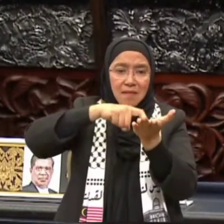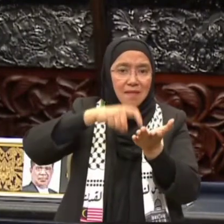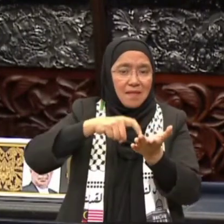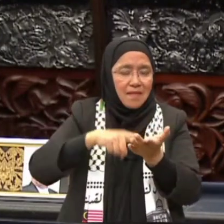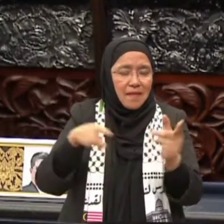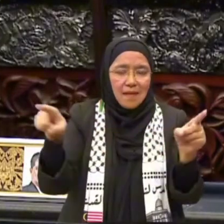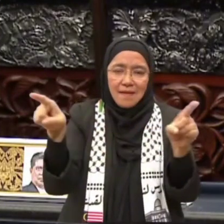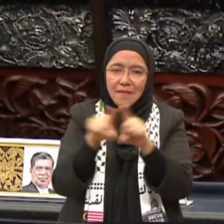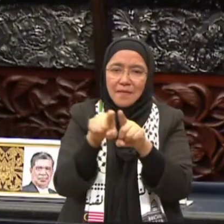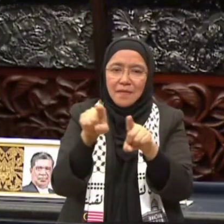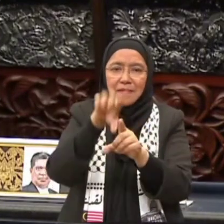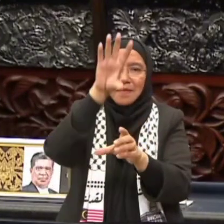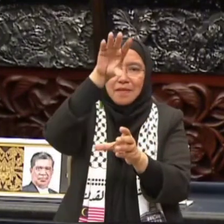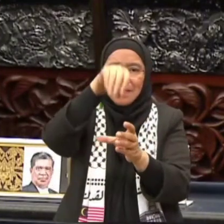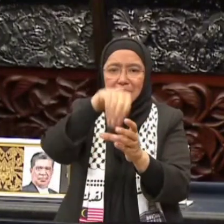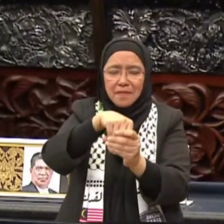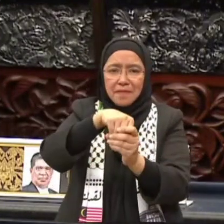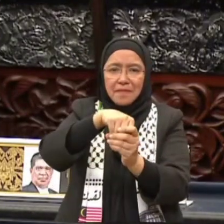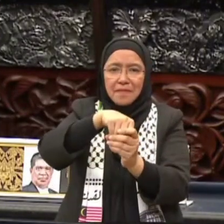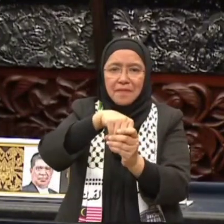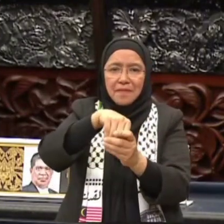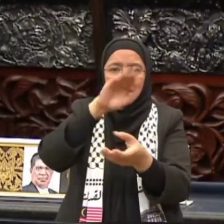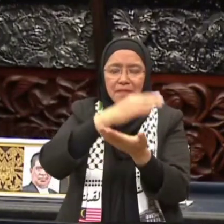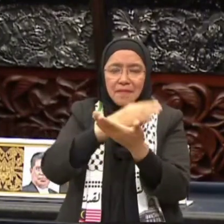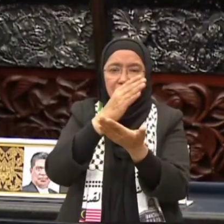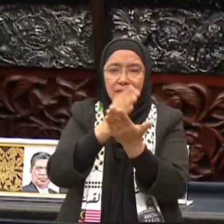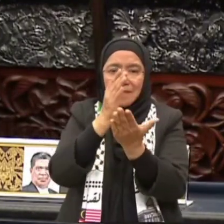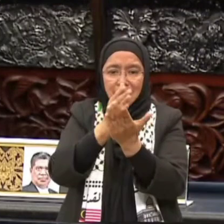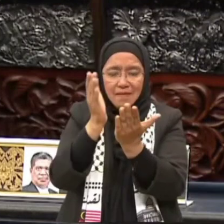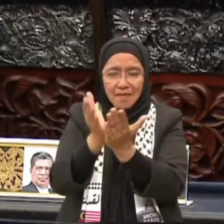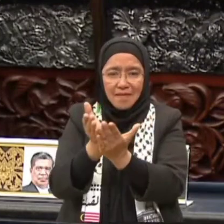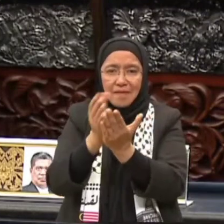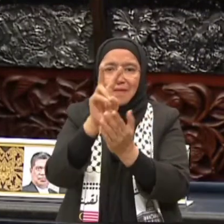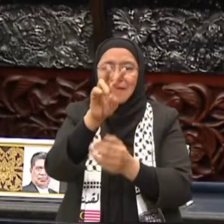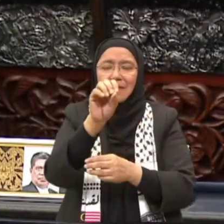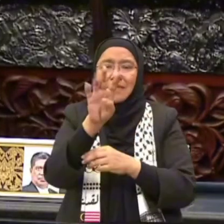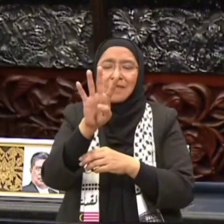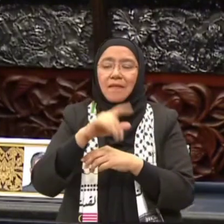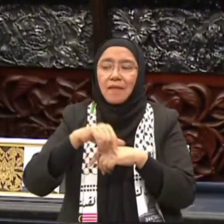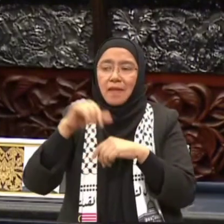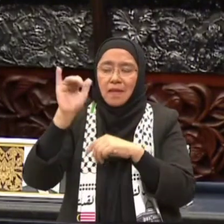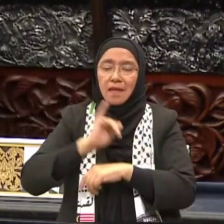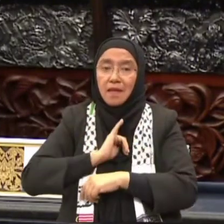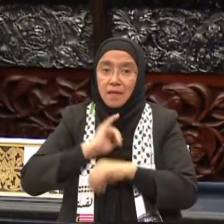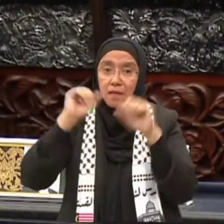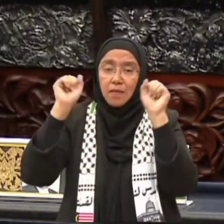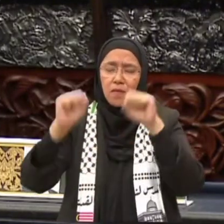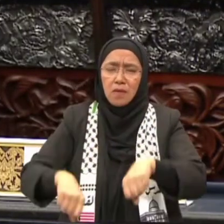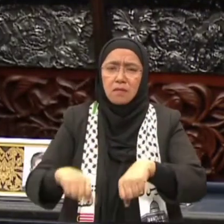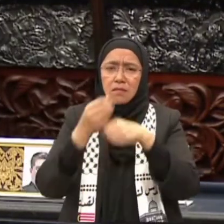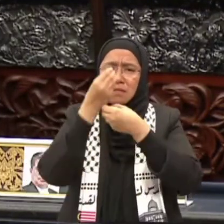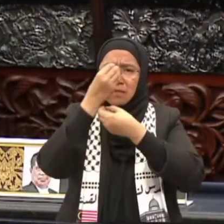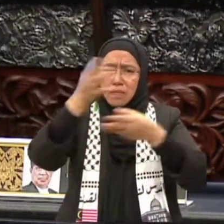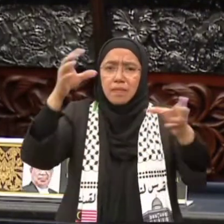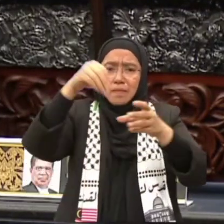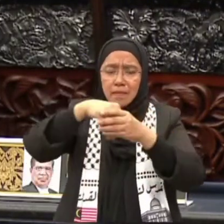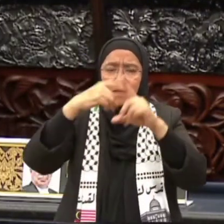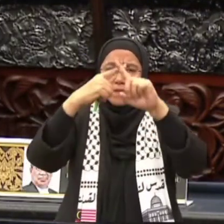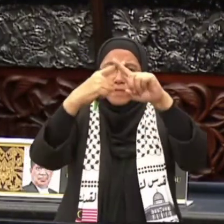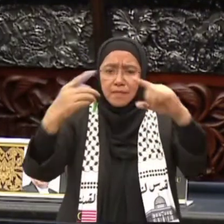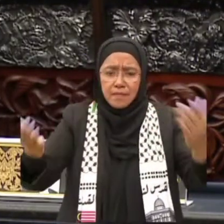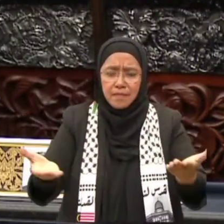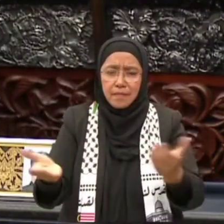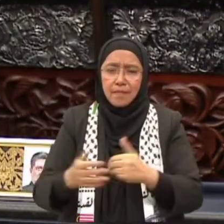Belanjawan 2024. Saya boleh sebut di dalam Dewan, as a rule of thumb, dengan izin Datuk Yang di-Pertua, kalau